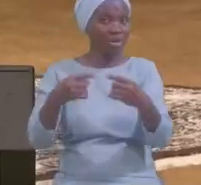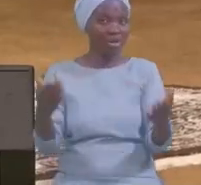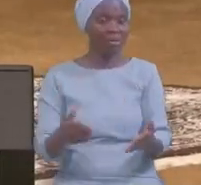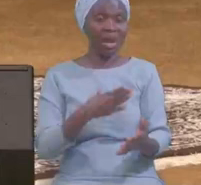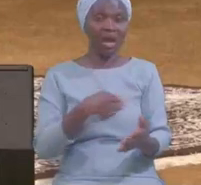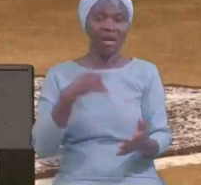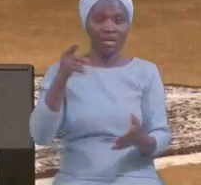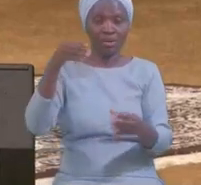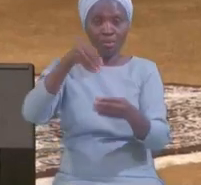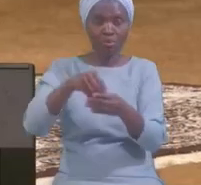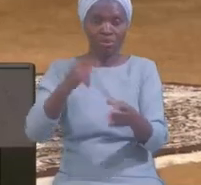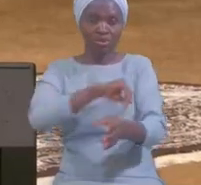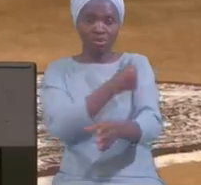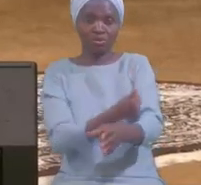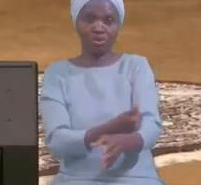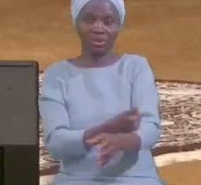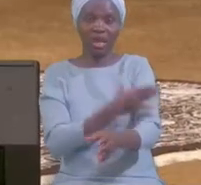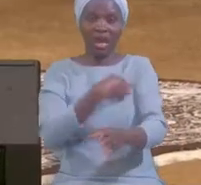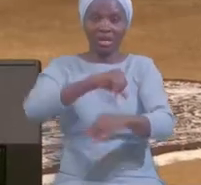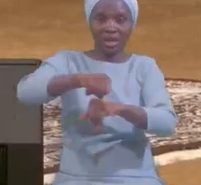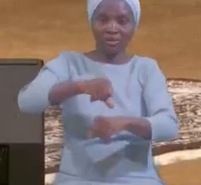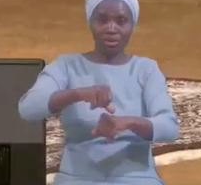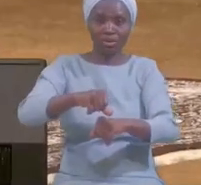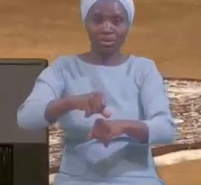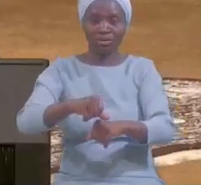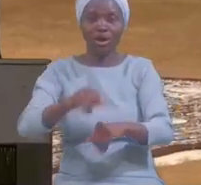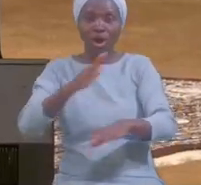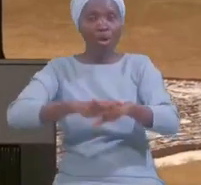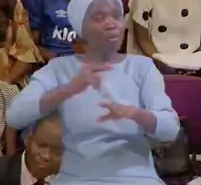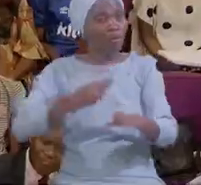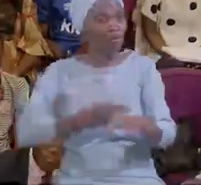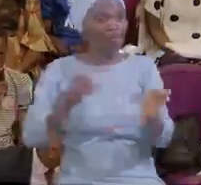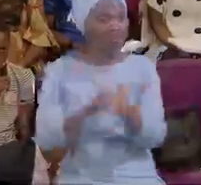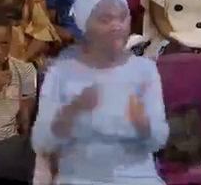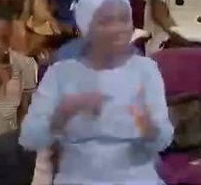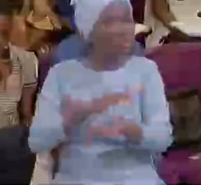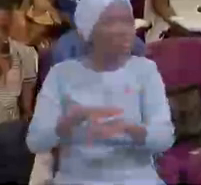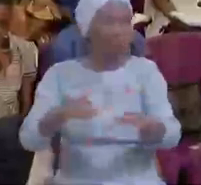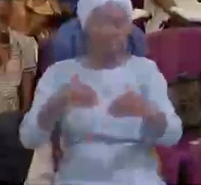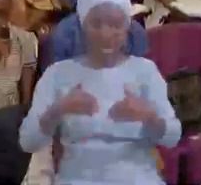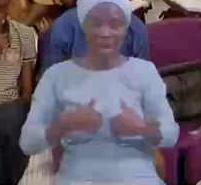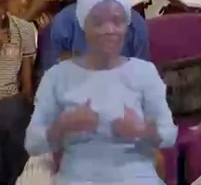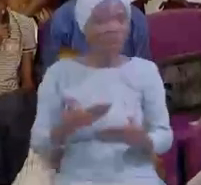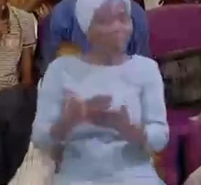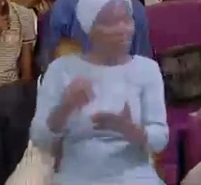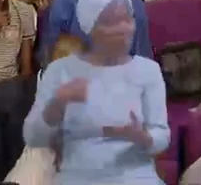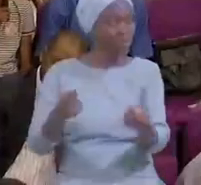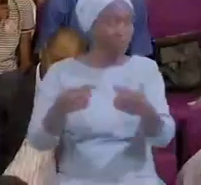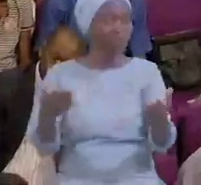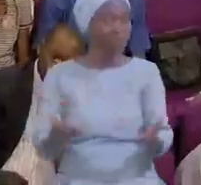son autorité, l'onction sur nous, ce qu'on n'avait pas avant d'être ici. Mais